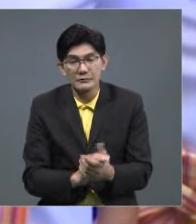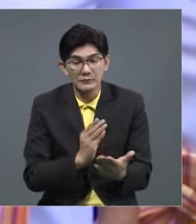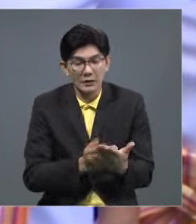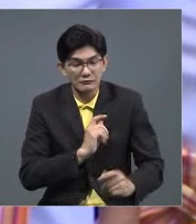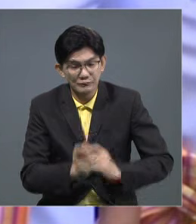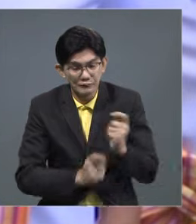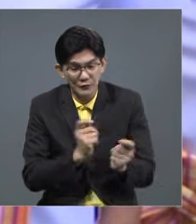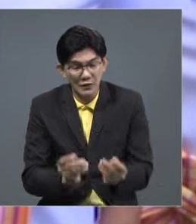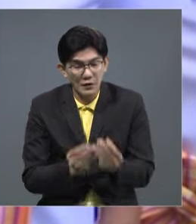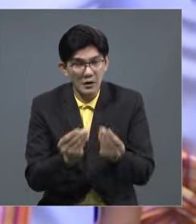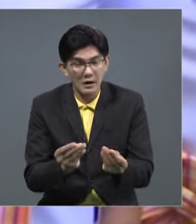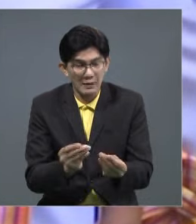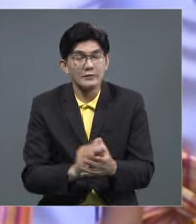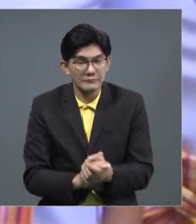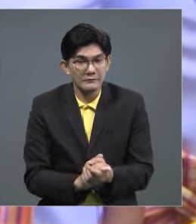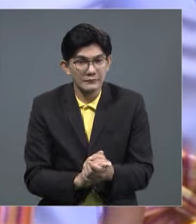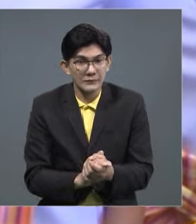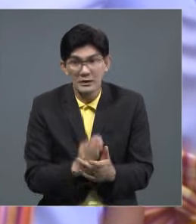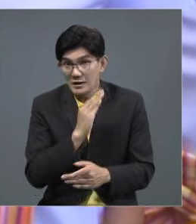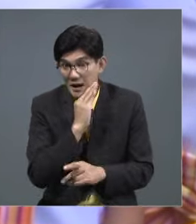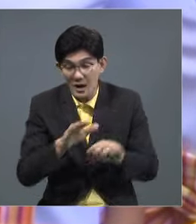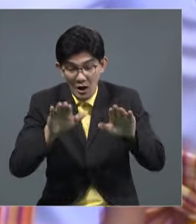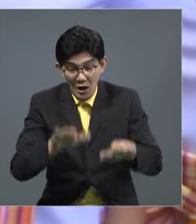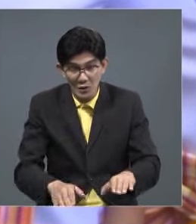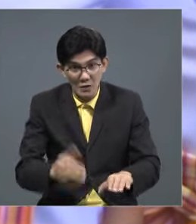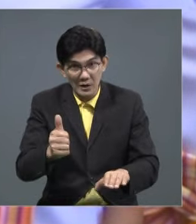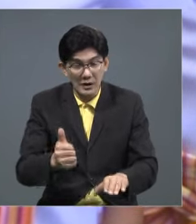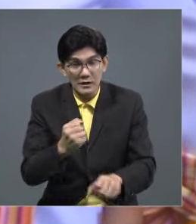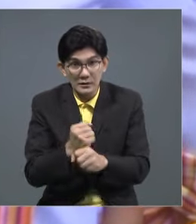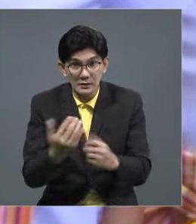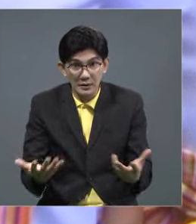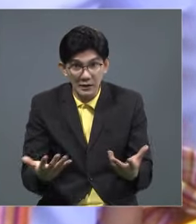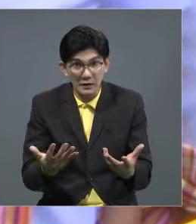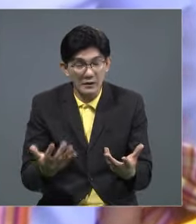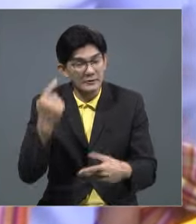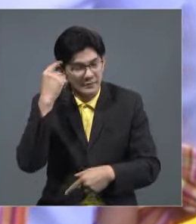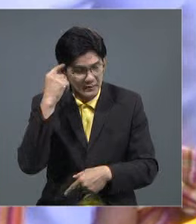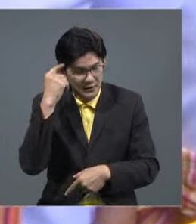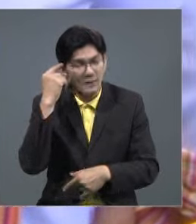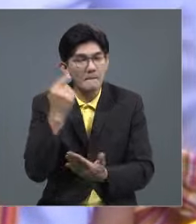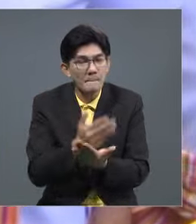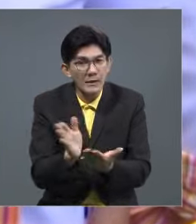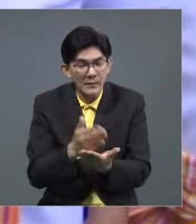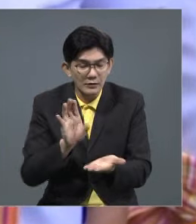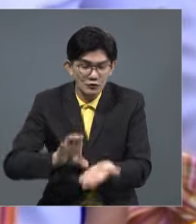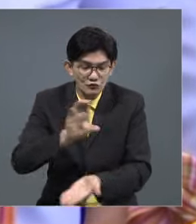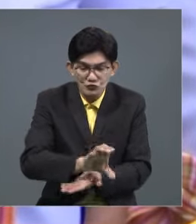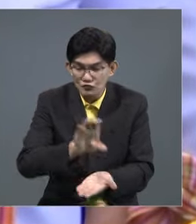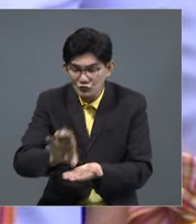ายในระบบสาธารณสุขถ้าเรามาลดลงมาได้เราจะแบ่งปันเป็นกองทุนอย่างไรอะไร